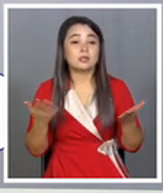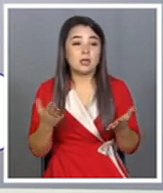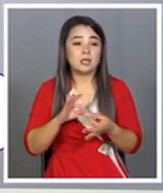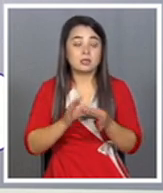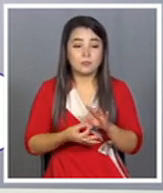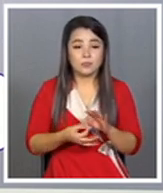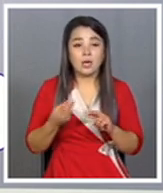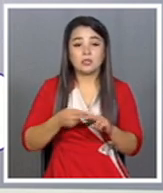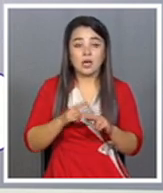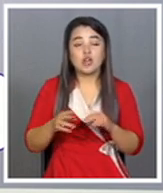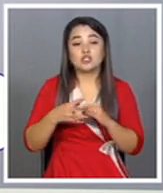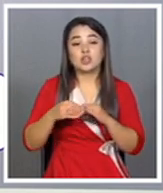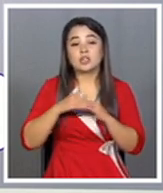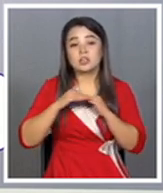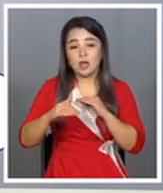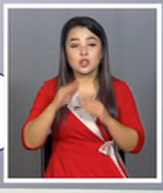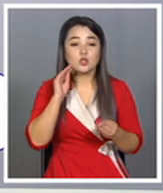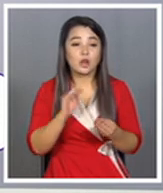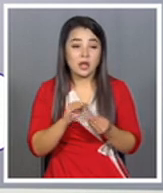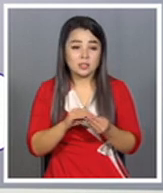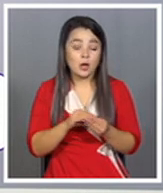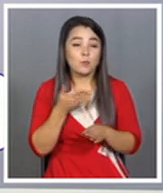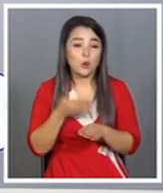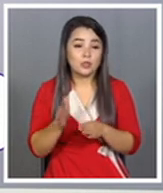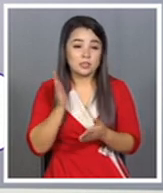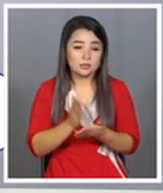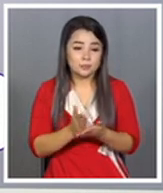Платформа дегеніміз жер қыртысының тұрақты бөлігі.